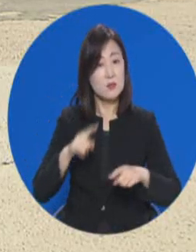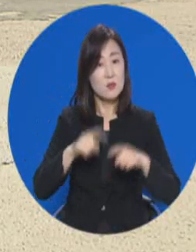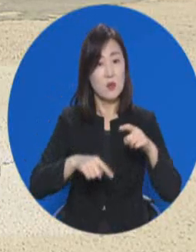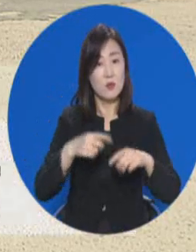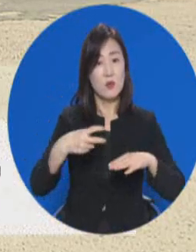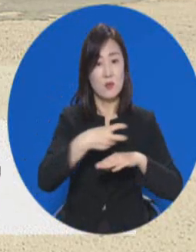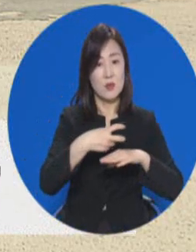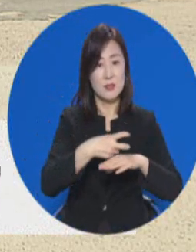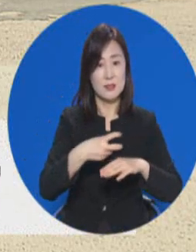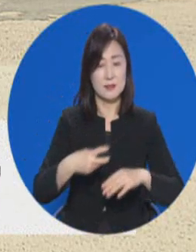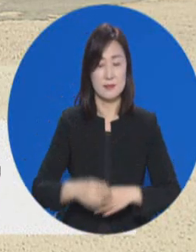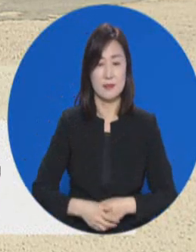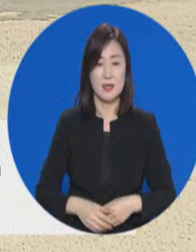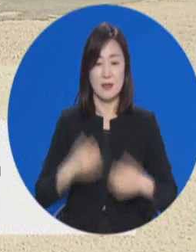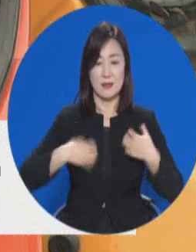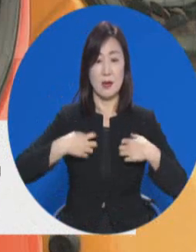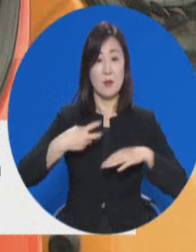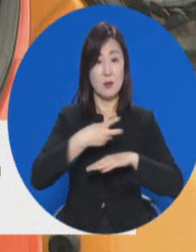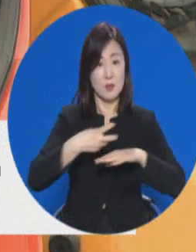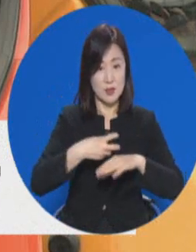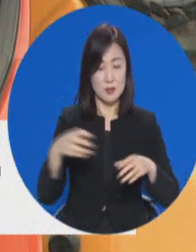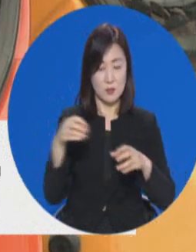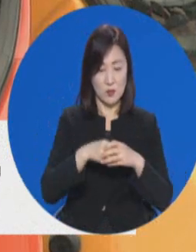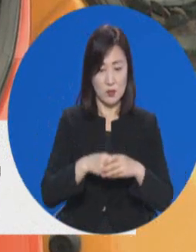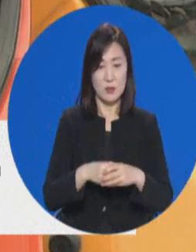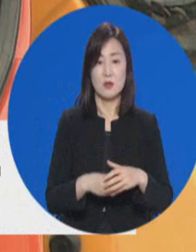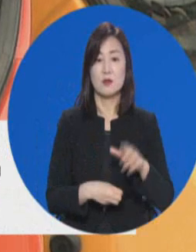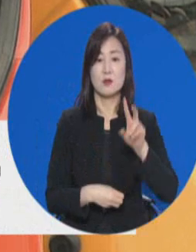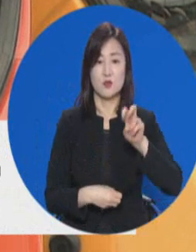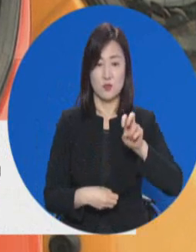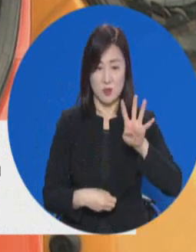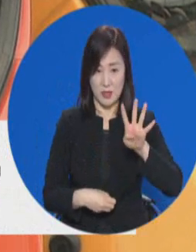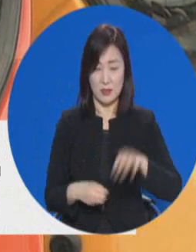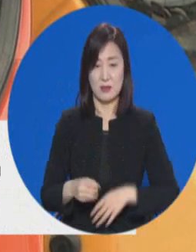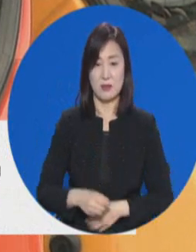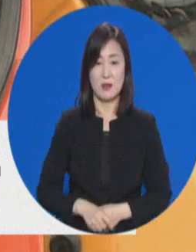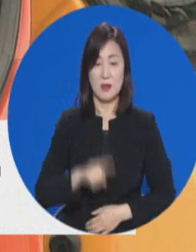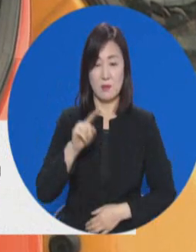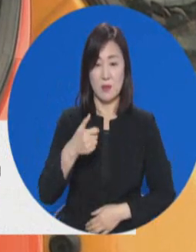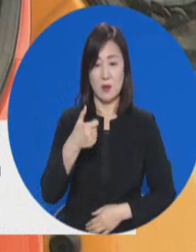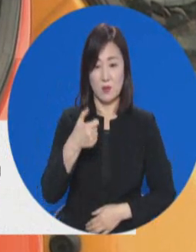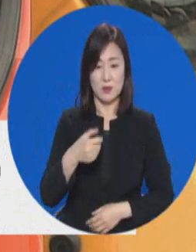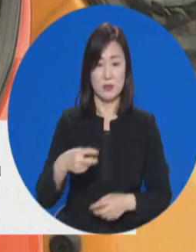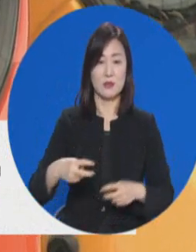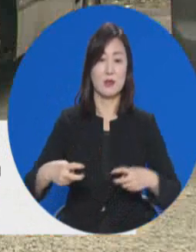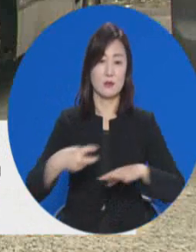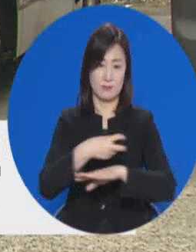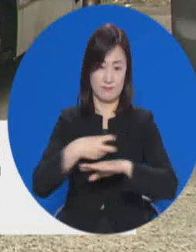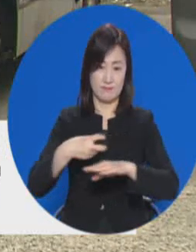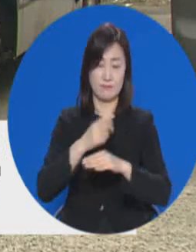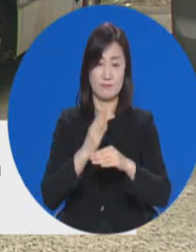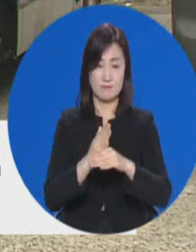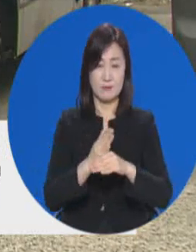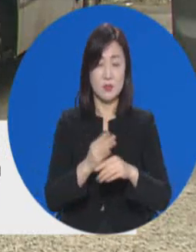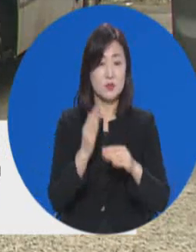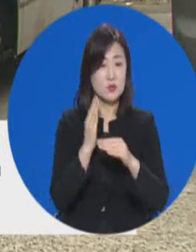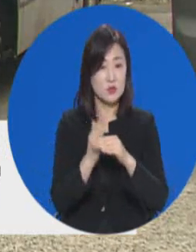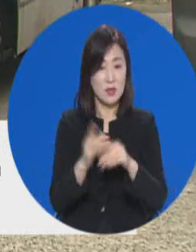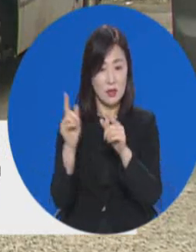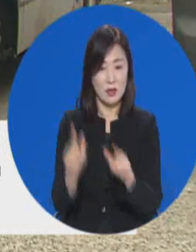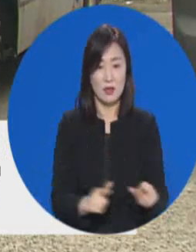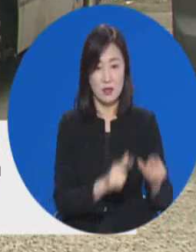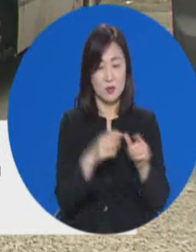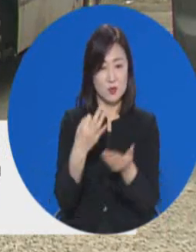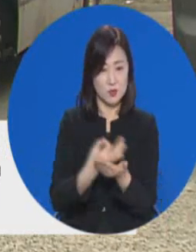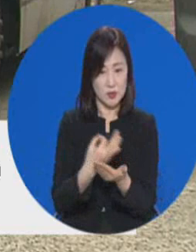버스 노선은 낭만 버스를 포함해 모두 24개로 150여 대가 운행하고 있습니다. 이 가운데 하루 수익